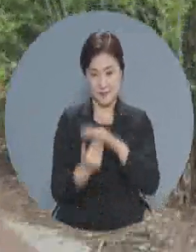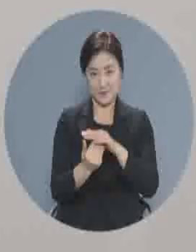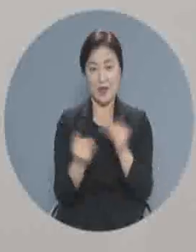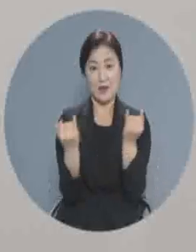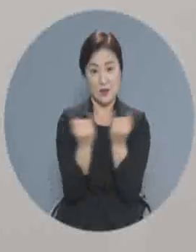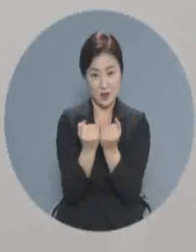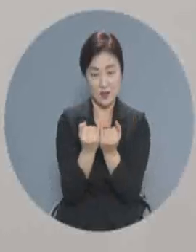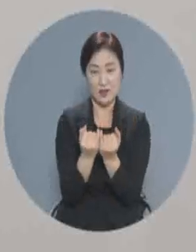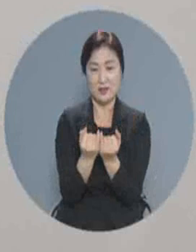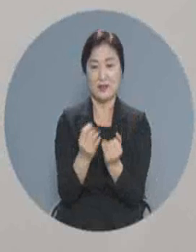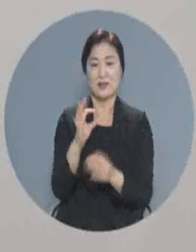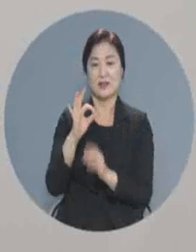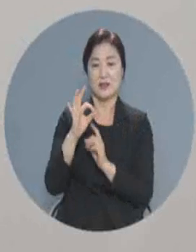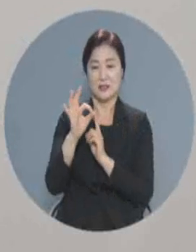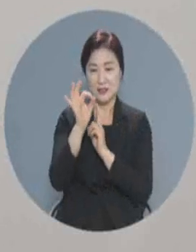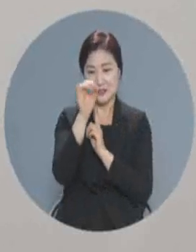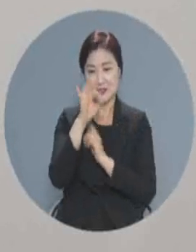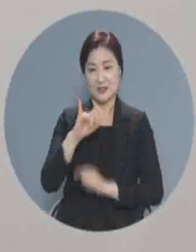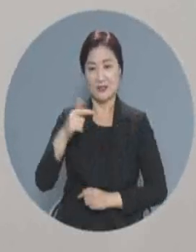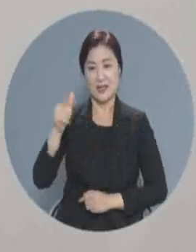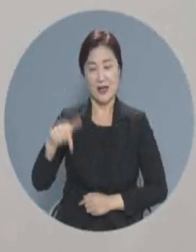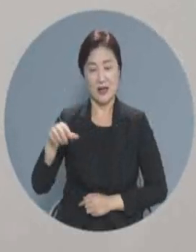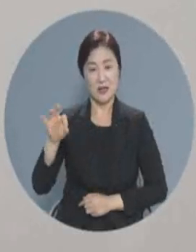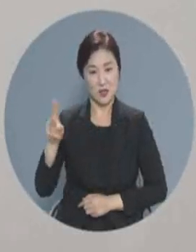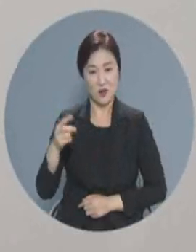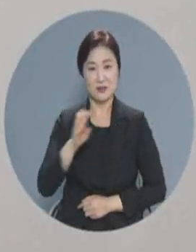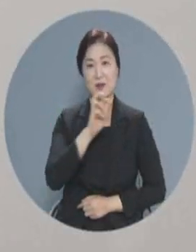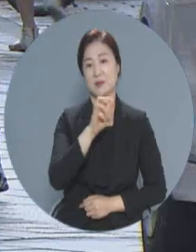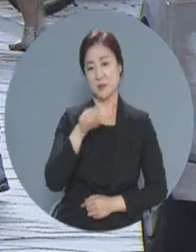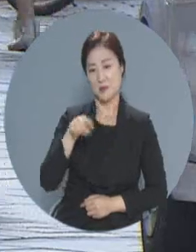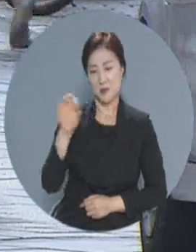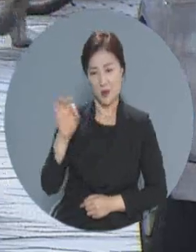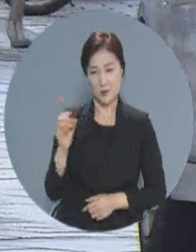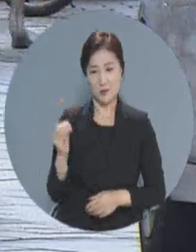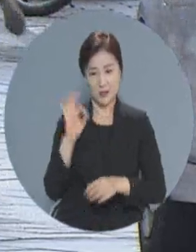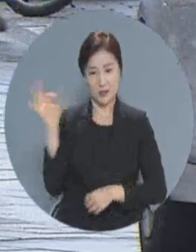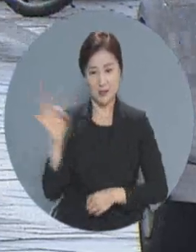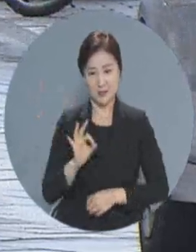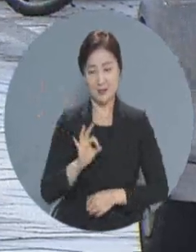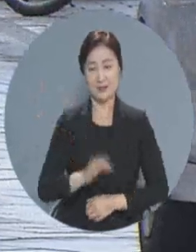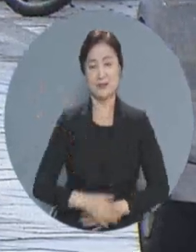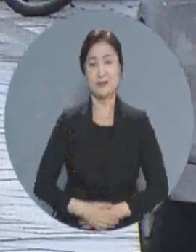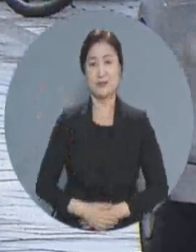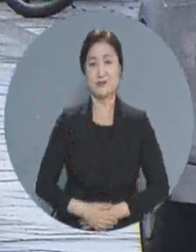부부가 32.3% 로 선호도가 높았습니다 mbc 뉴스 팀이야